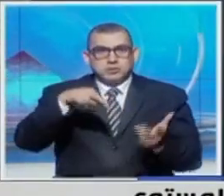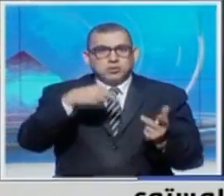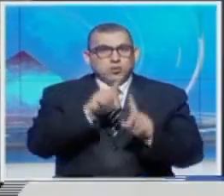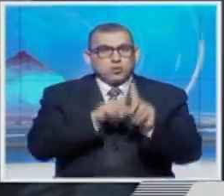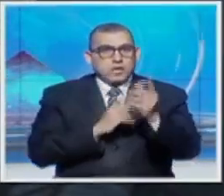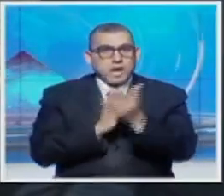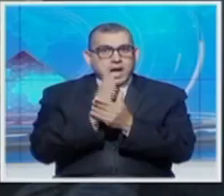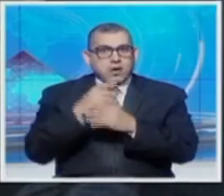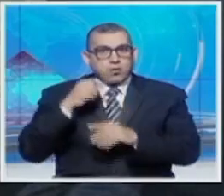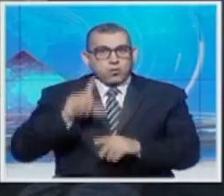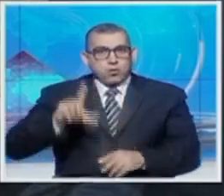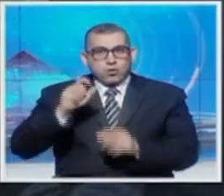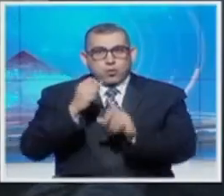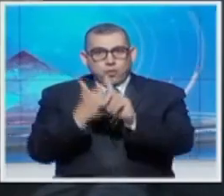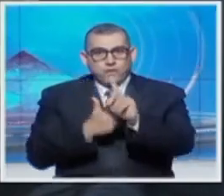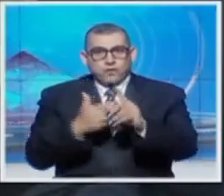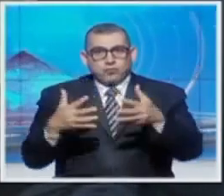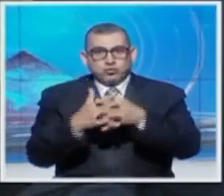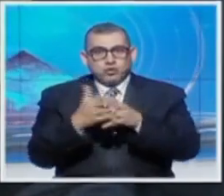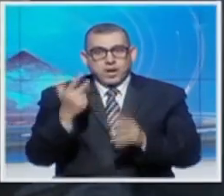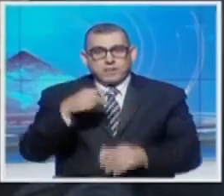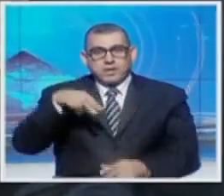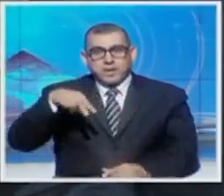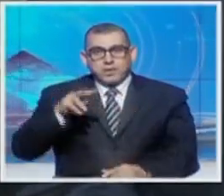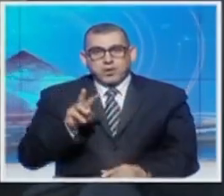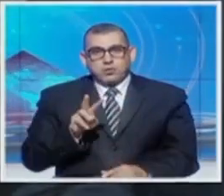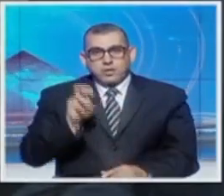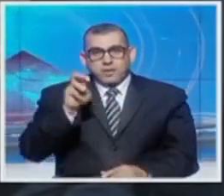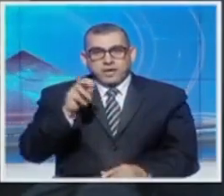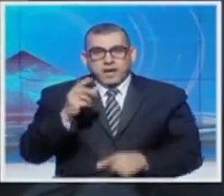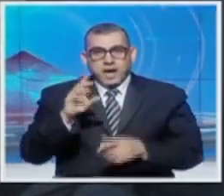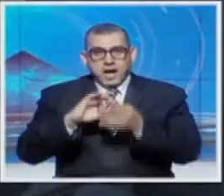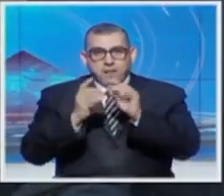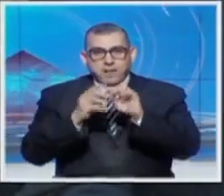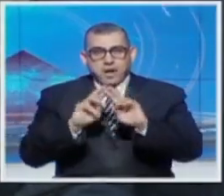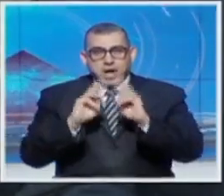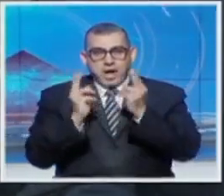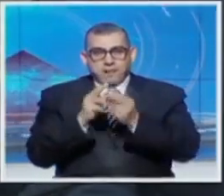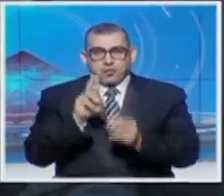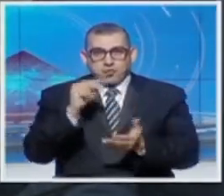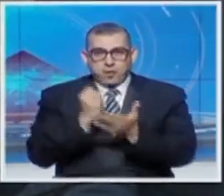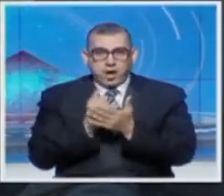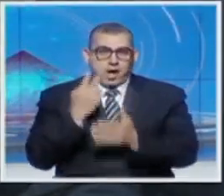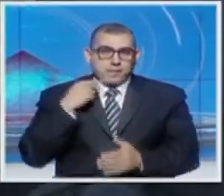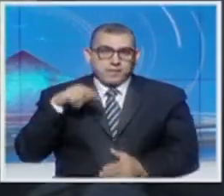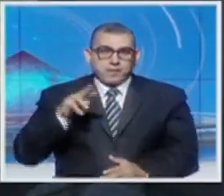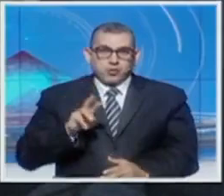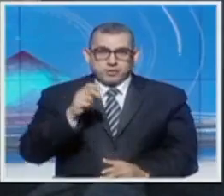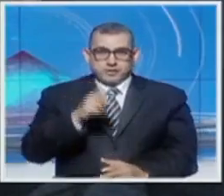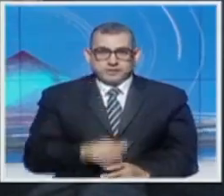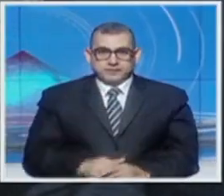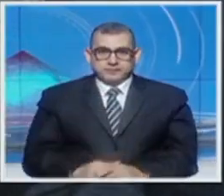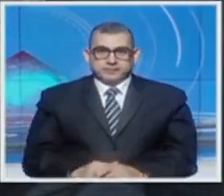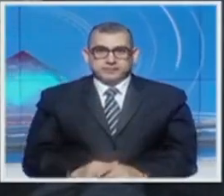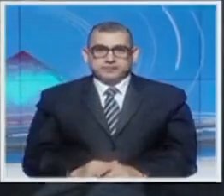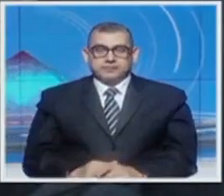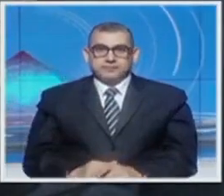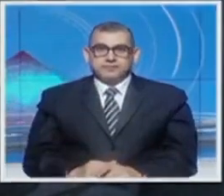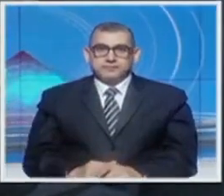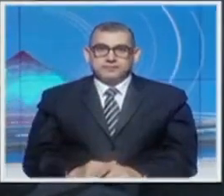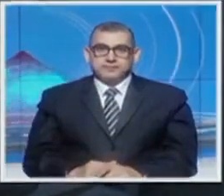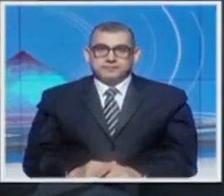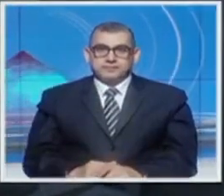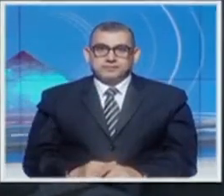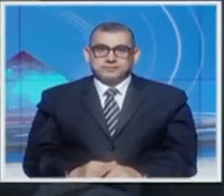وزراء الخارجية ورؤساء الوفود المشاركة في أعمال الجمعية رقم 78